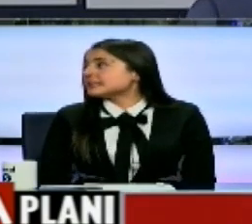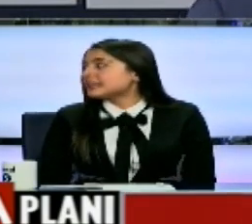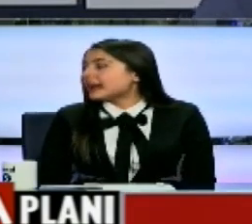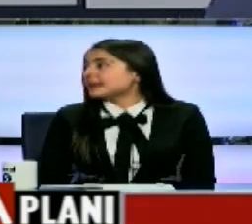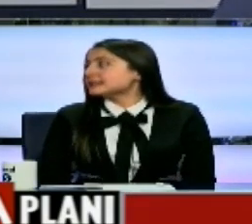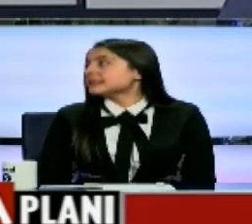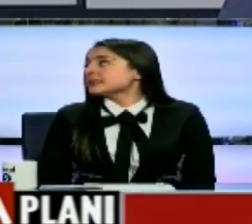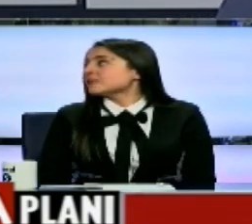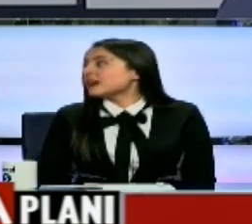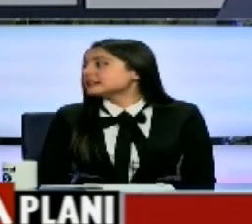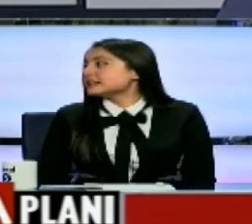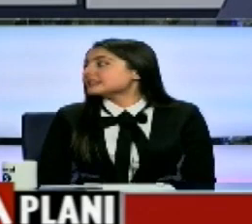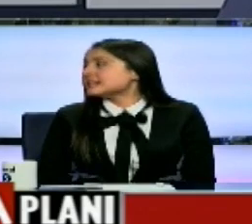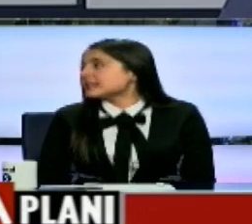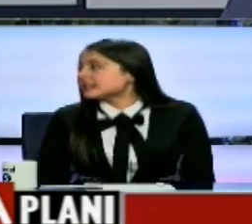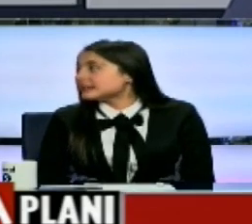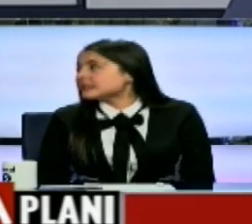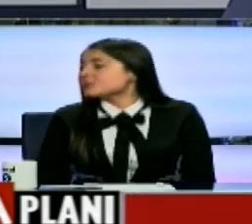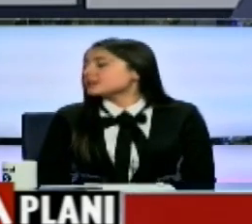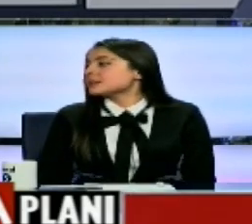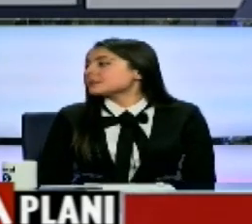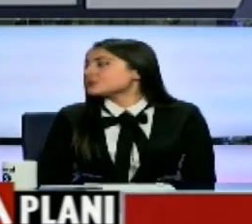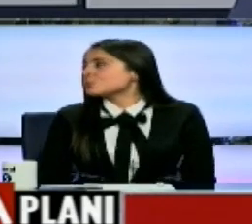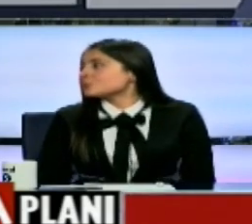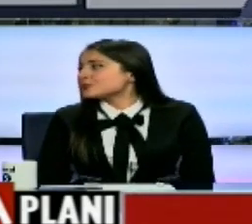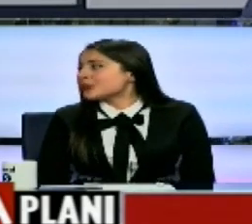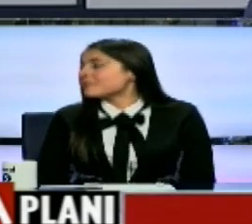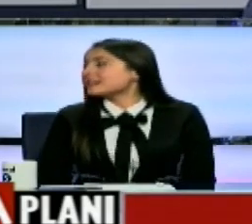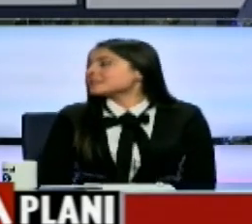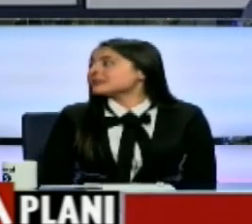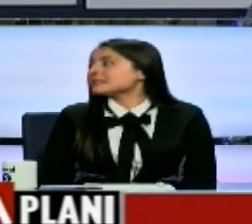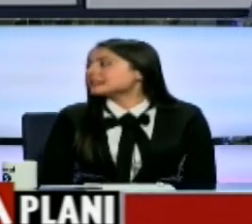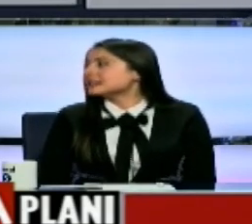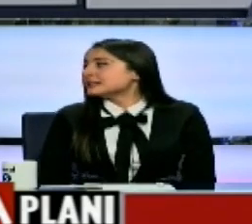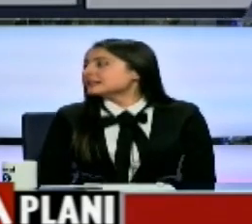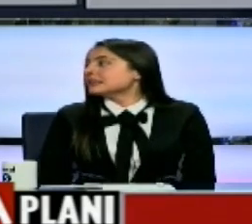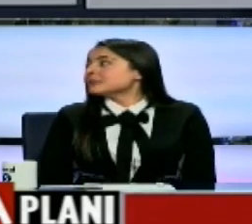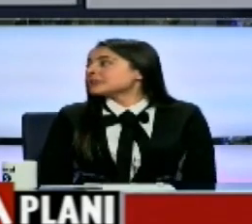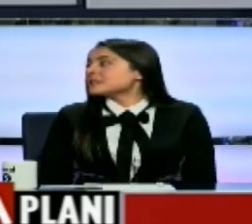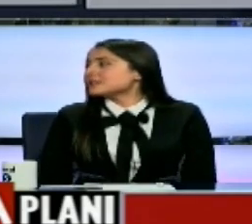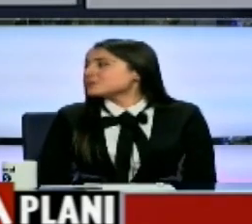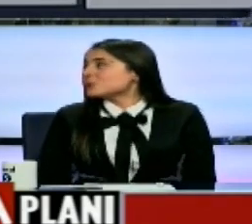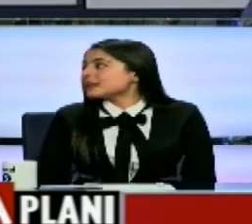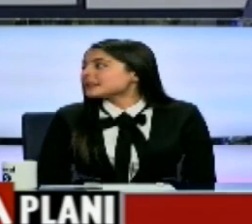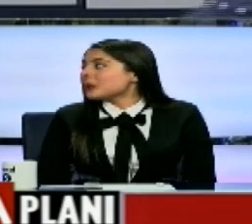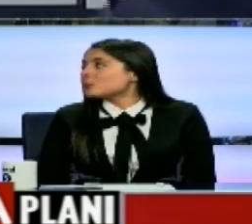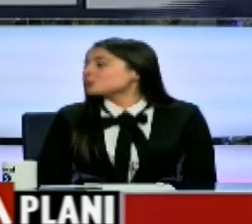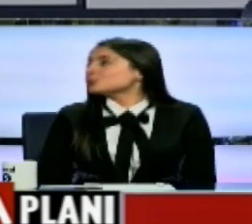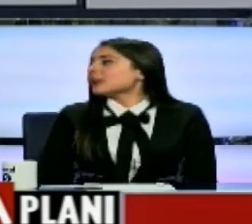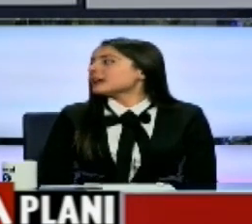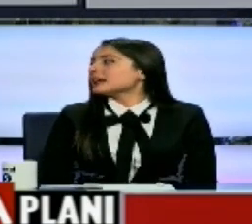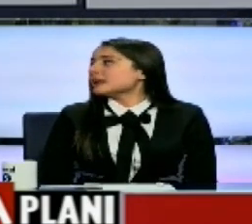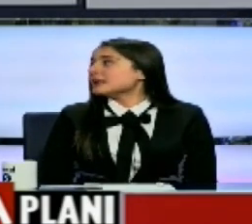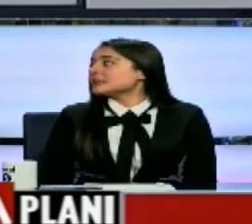verdikleri değerleri, verdikleri destekleri hiçbir zaman hiç unutmayacağım. Aynı zamanda milletvekilimiz Sülay